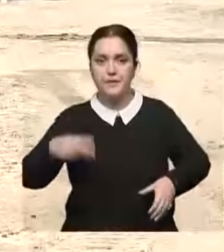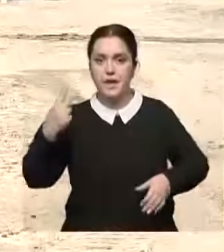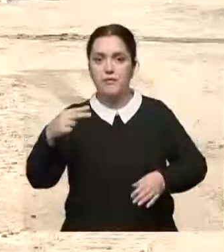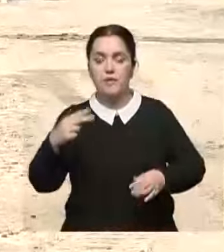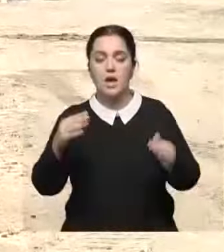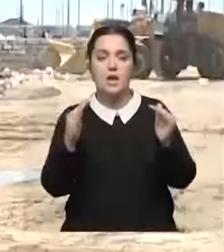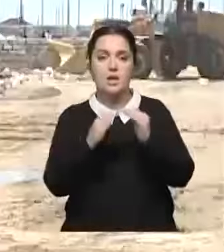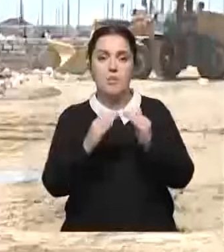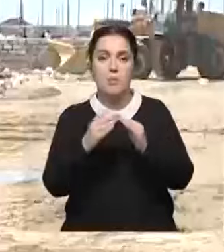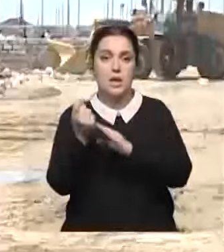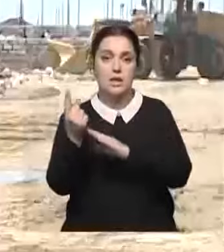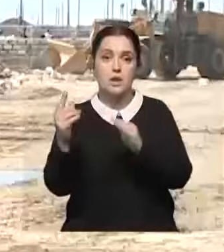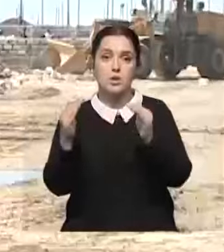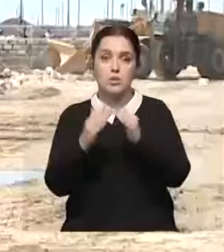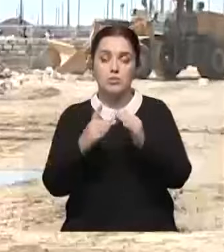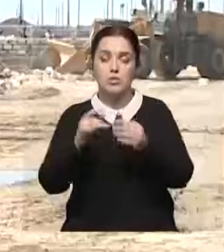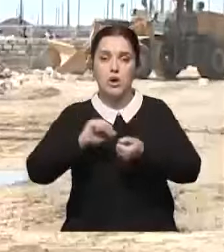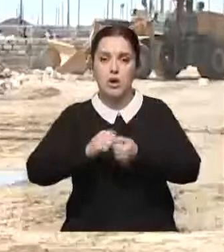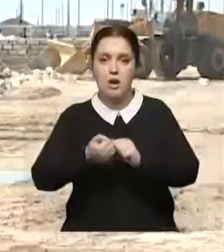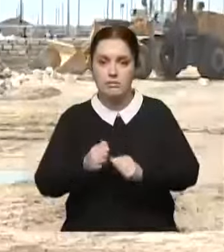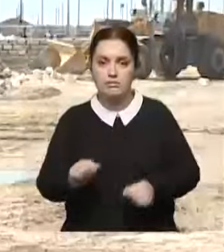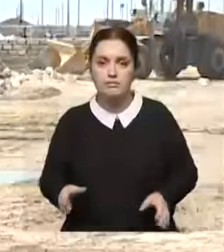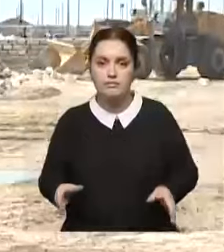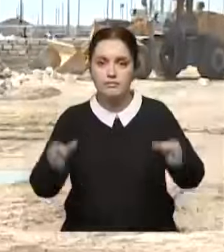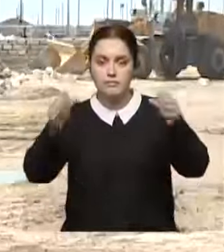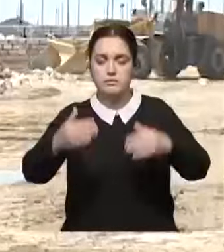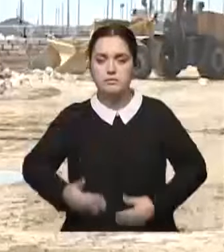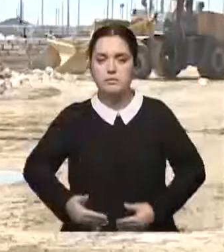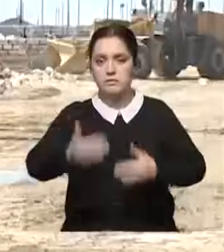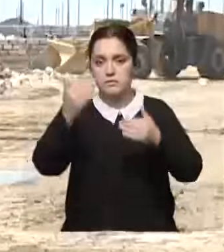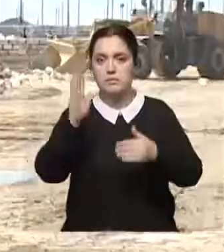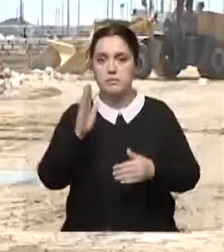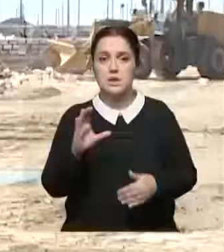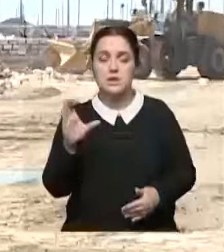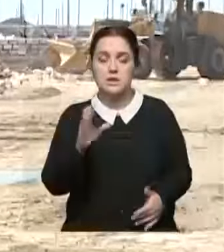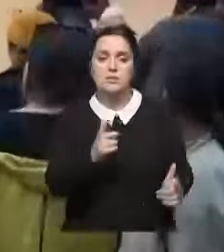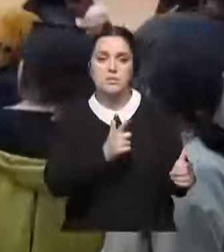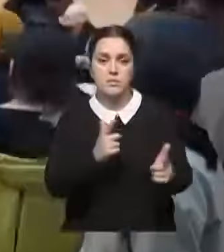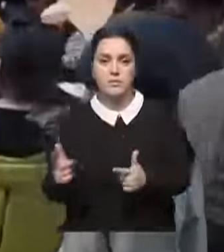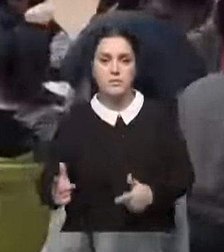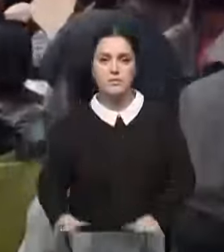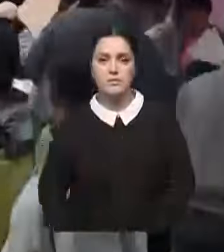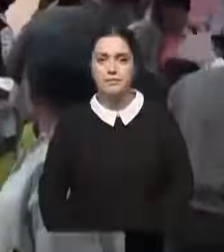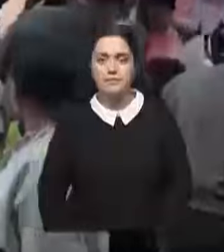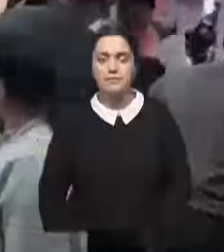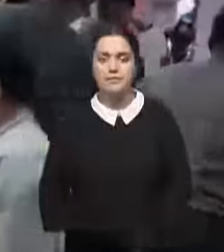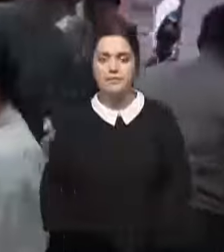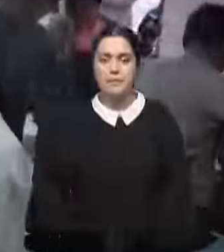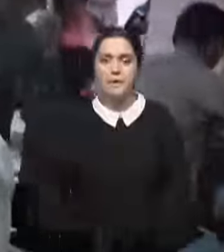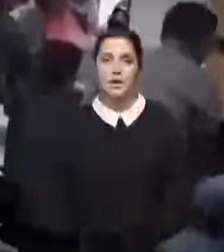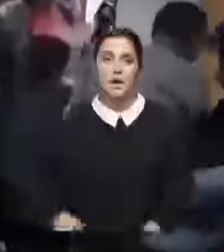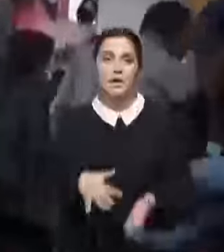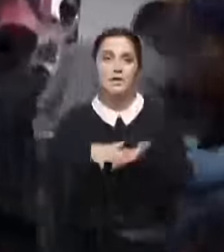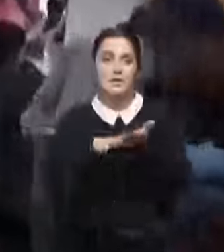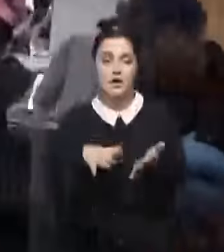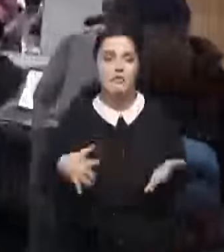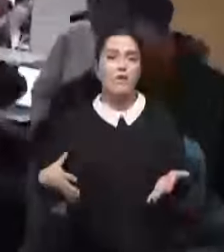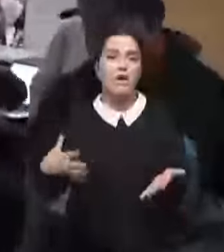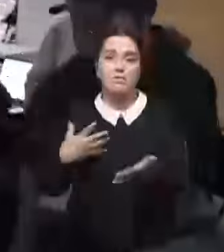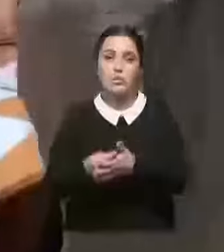В 11 домах ведется каменная кладка стен. Сдача объектов запланирована на сентябрь этого года. С заявлением о возмещении